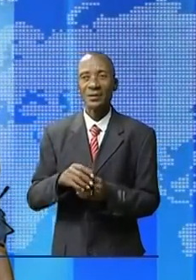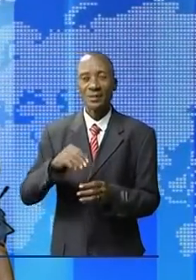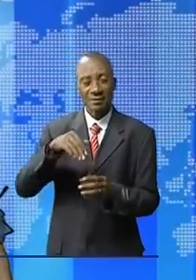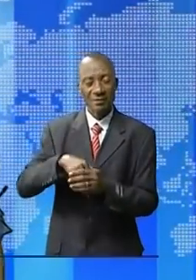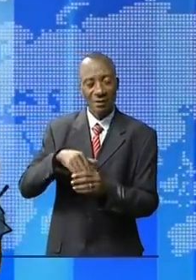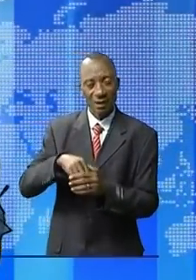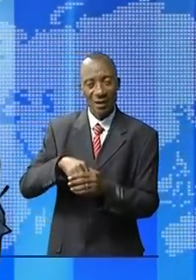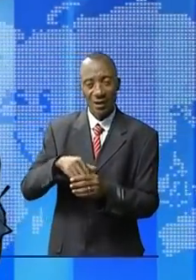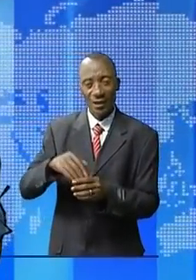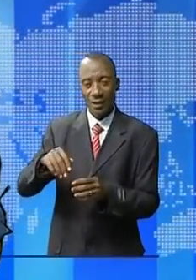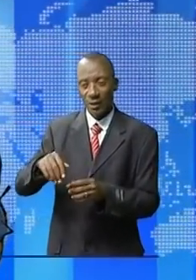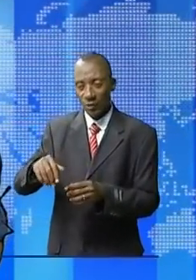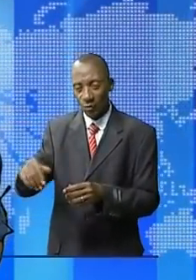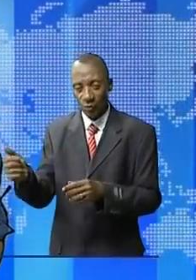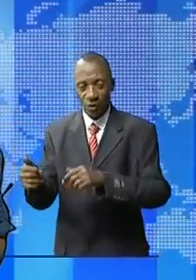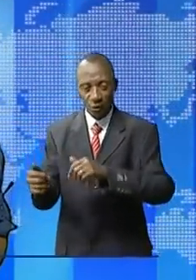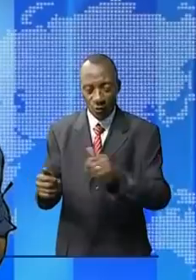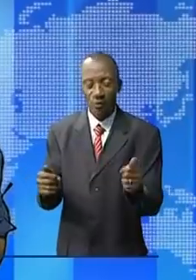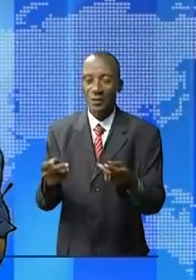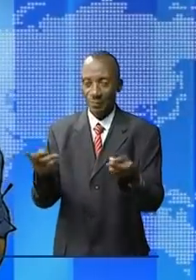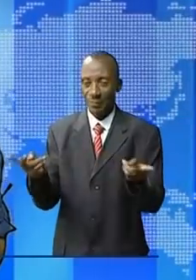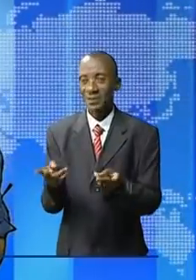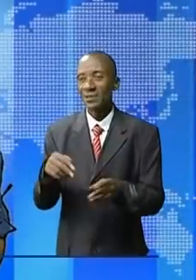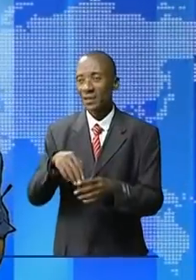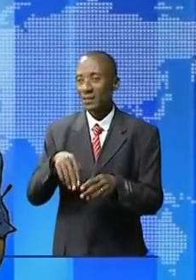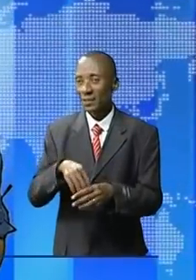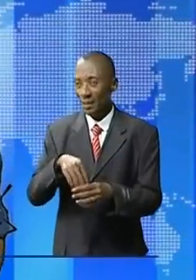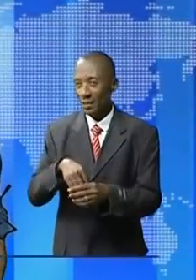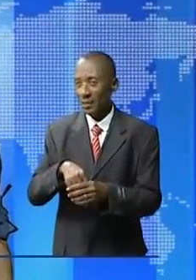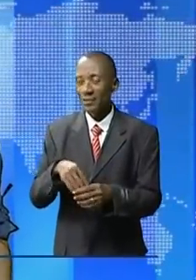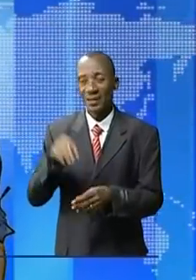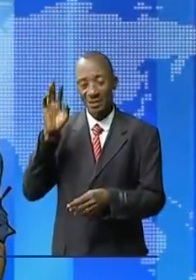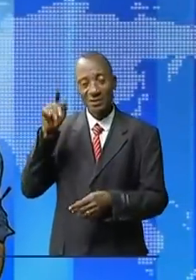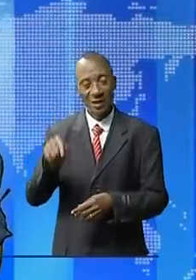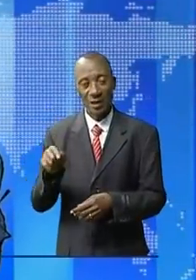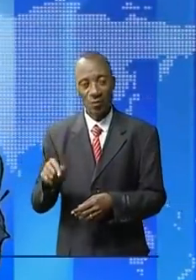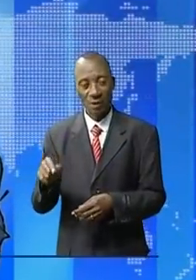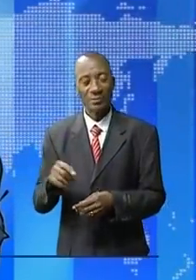de cette municipalité sur l'avenue Refuge. Le victime lance